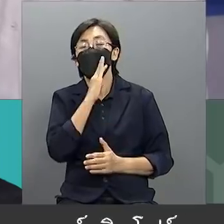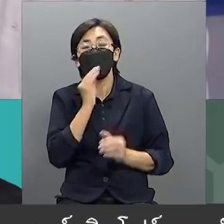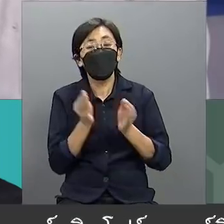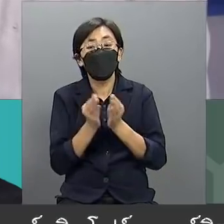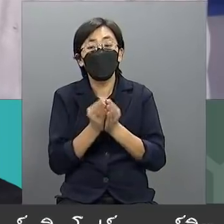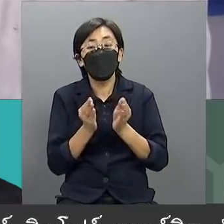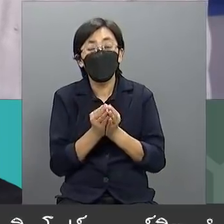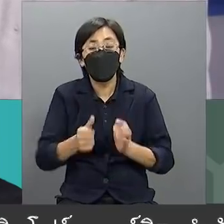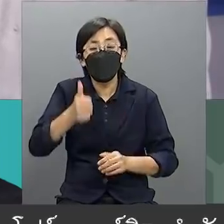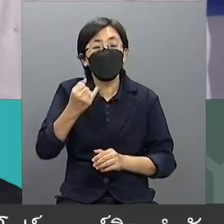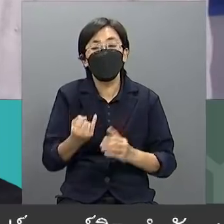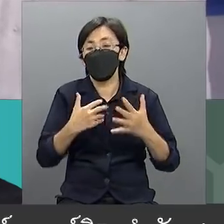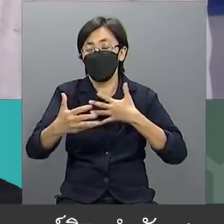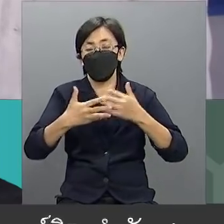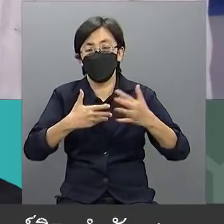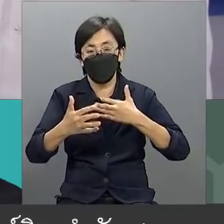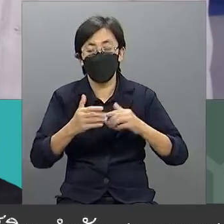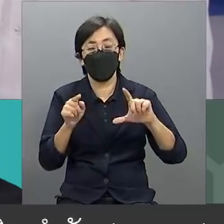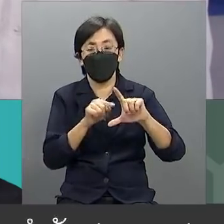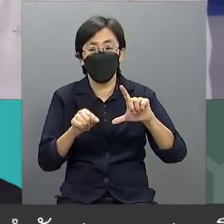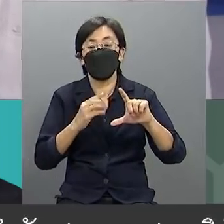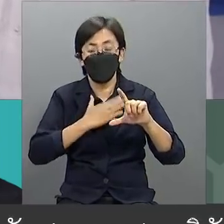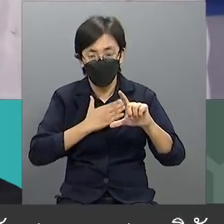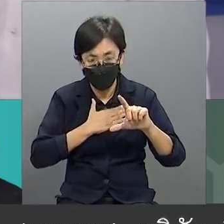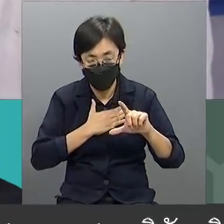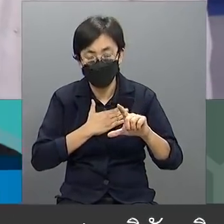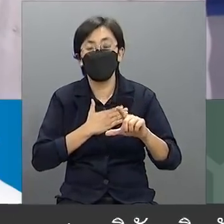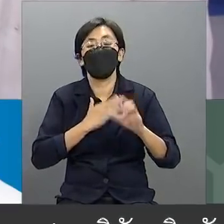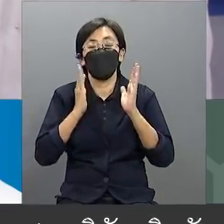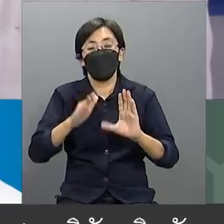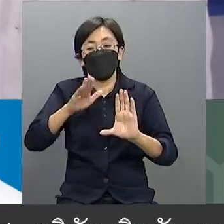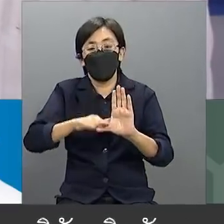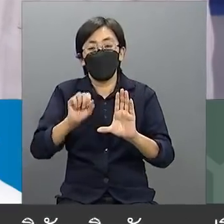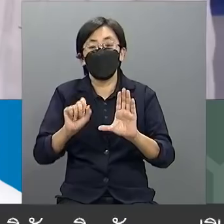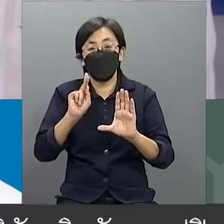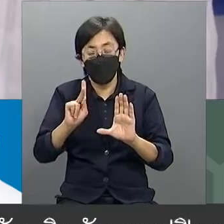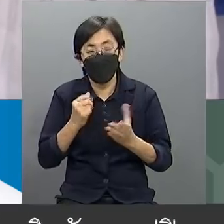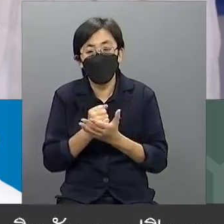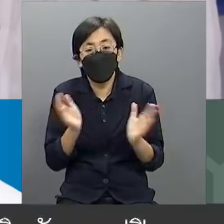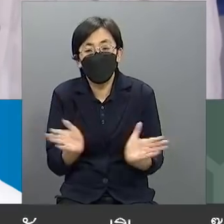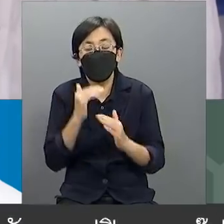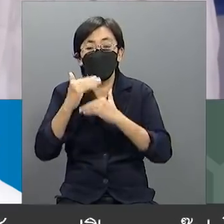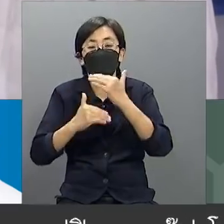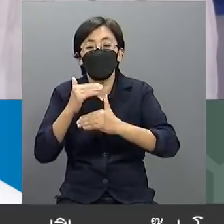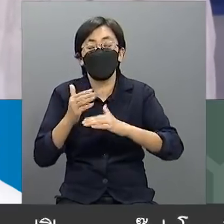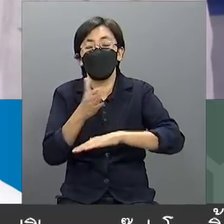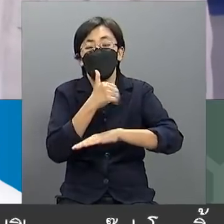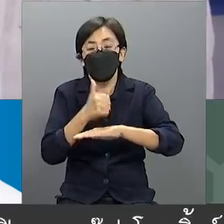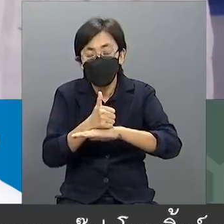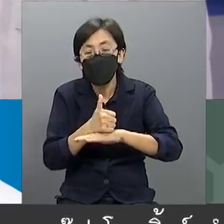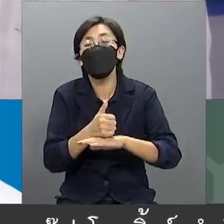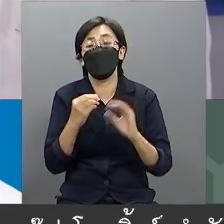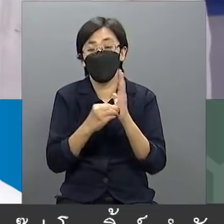นะวันนี้เข้าไปแล้วก็ตัวผมแล้วก็ผู้สมัครกับเราได้ยกระดับการเมืองท้องถิ่นขึ้นมาแล้วพูดถึงความเหลื่อมล้ำเราพูดถึงความยุติธรรม